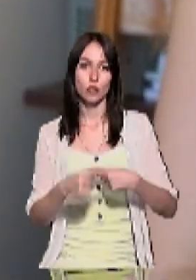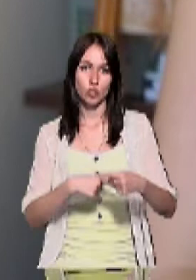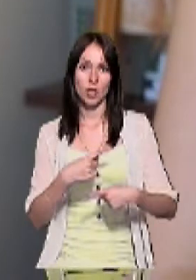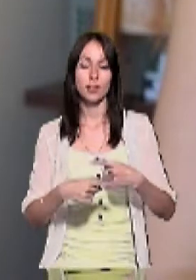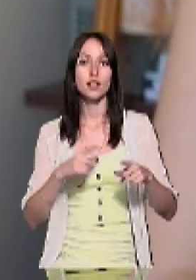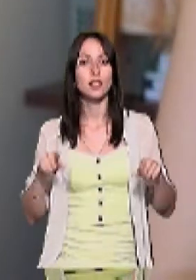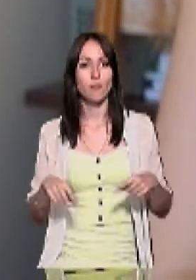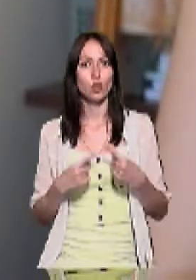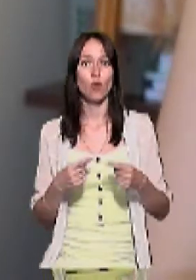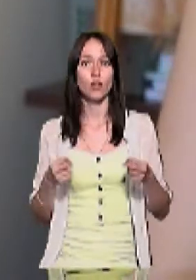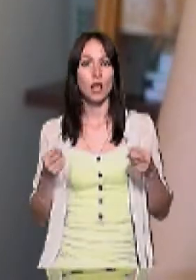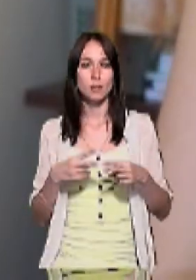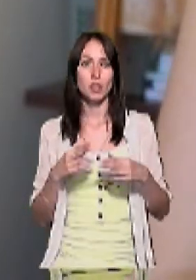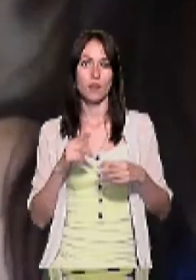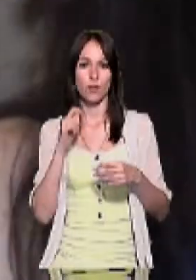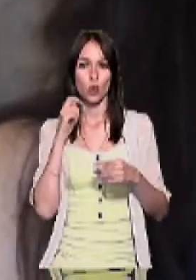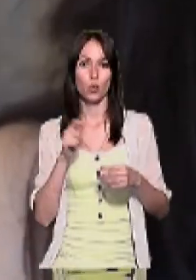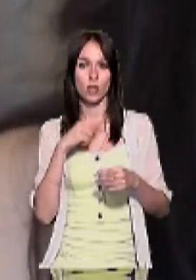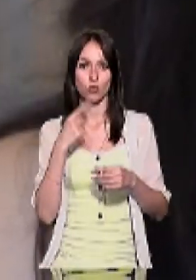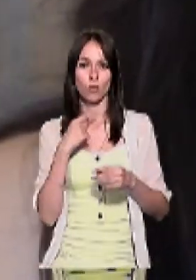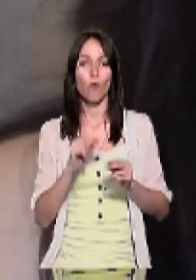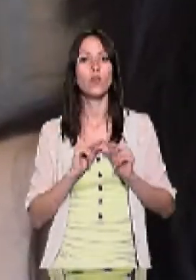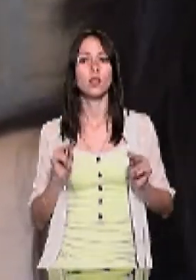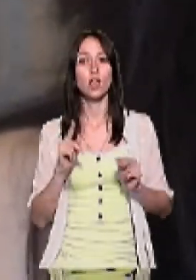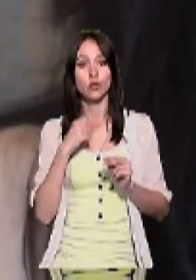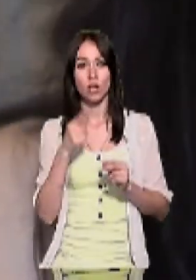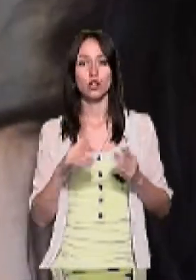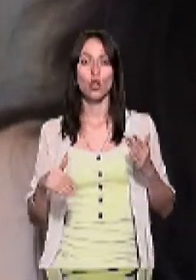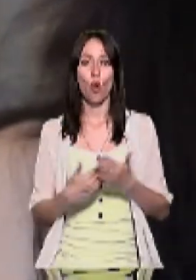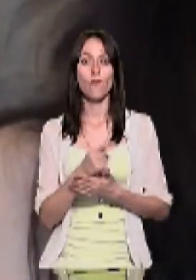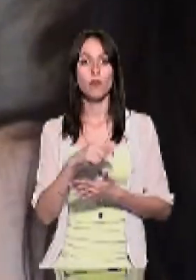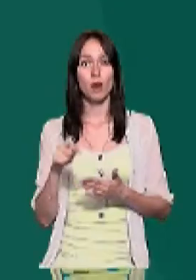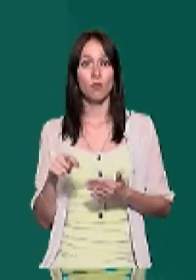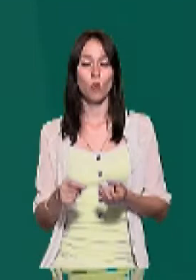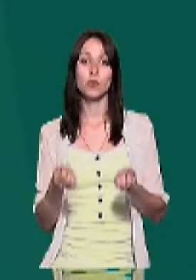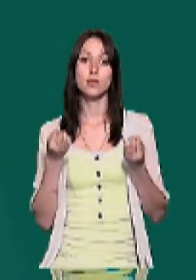відновлення специфіки української мови. Викладачка каже, новий правопис